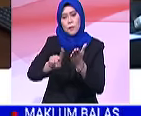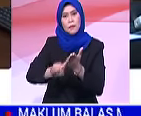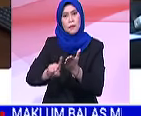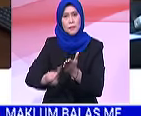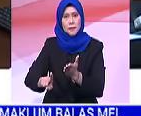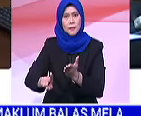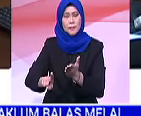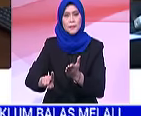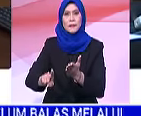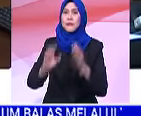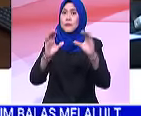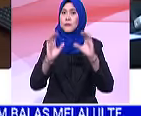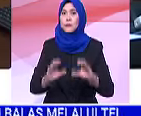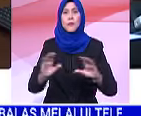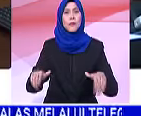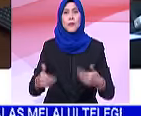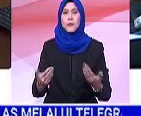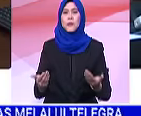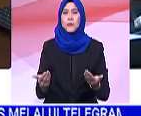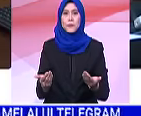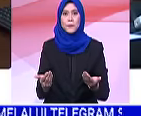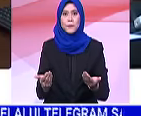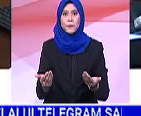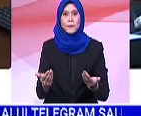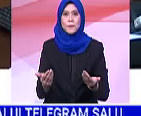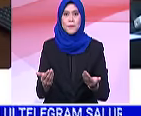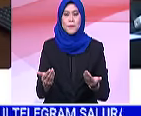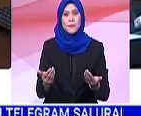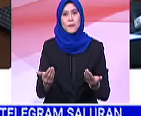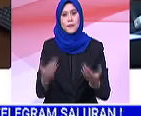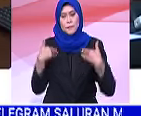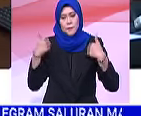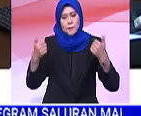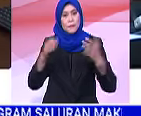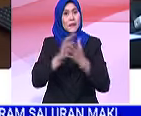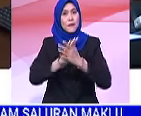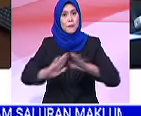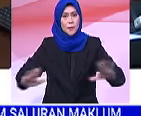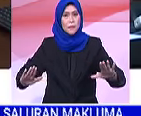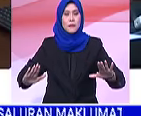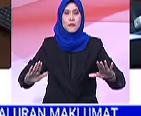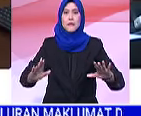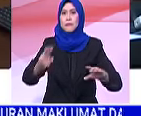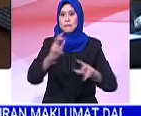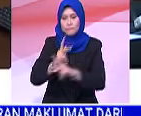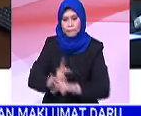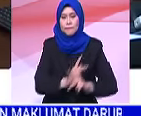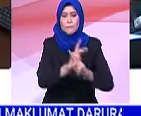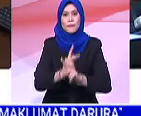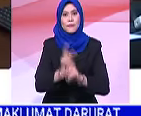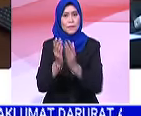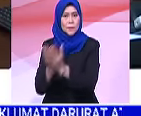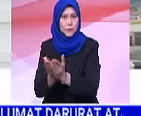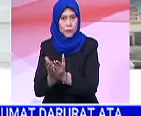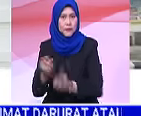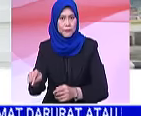ya, langkah-langkah bagaimana untuk kita di segi keselamatan kesihatan yang lebih ketat di sekolah yang